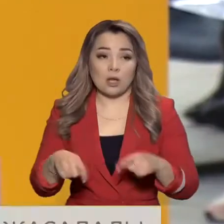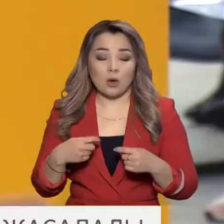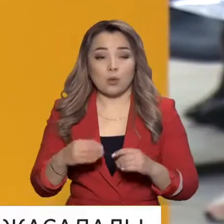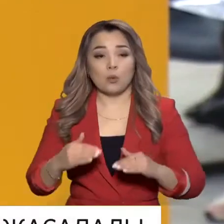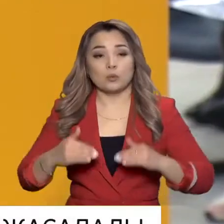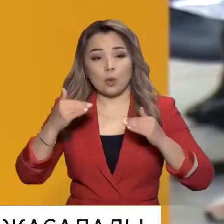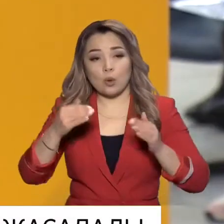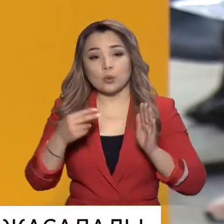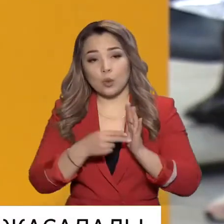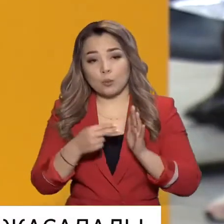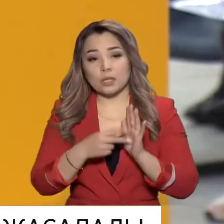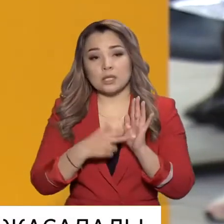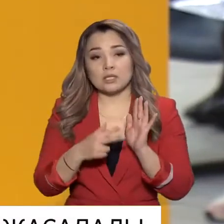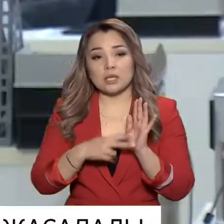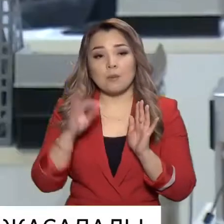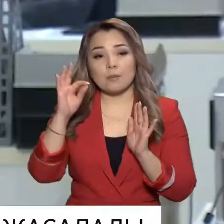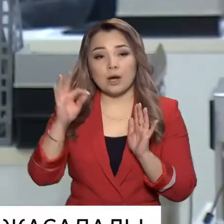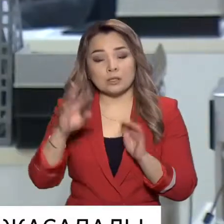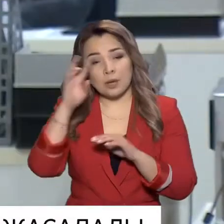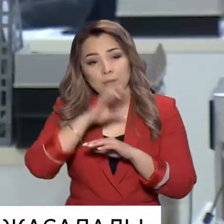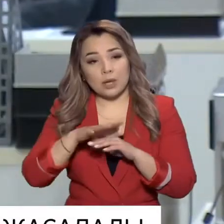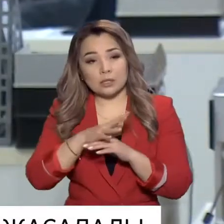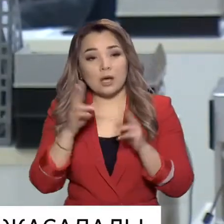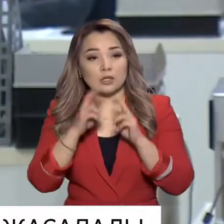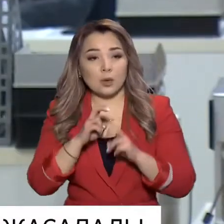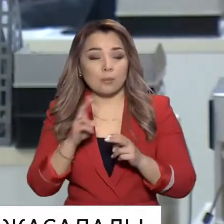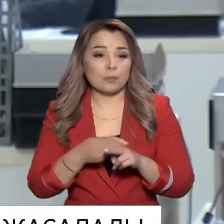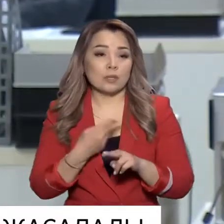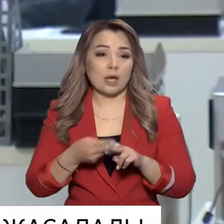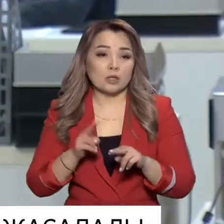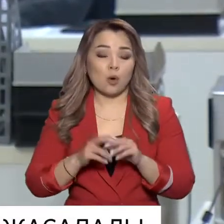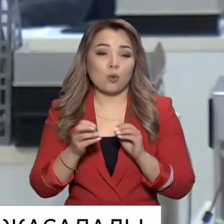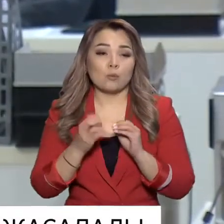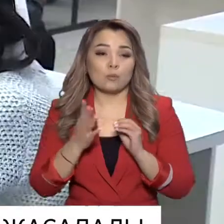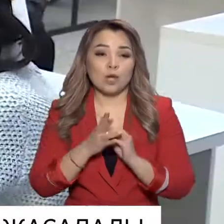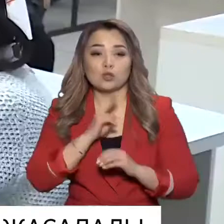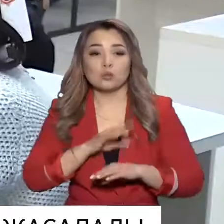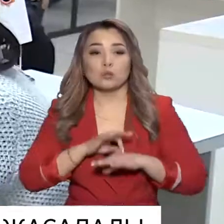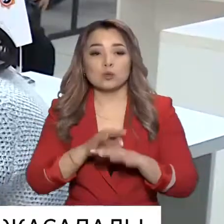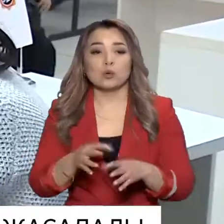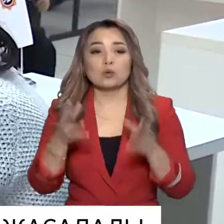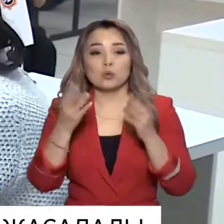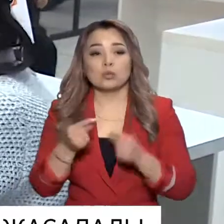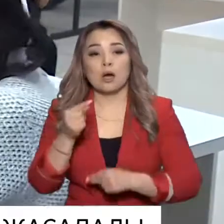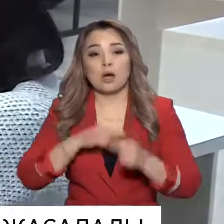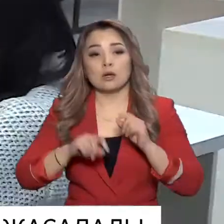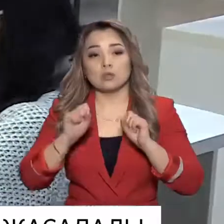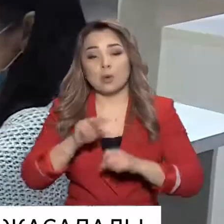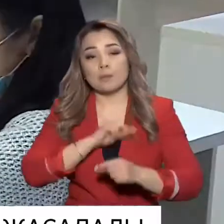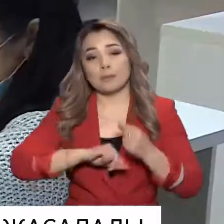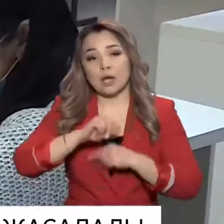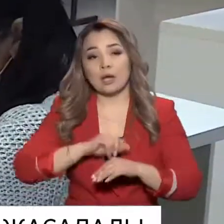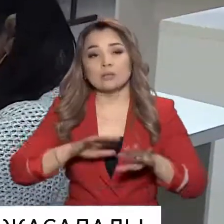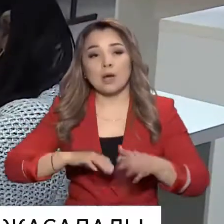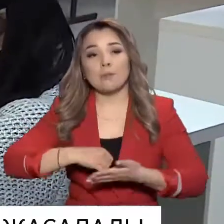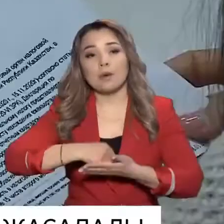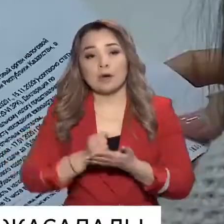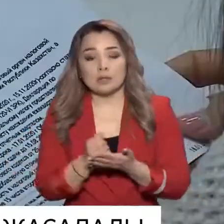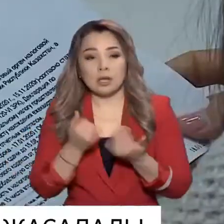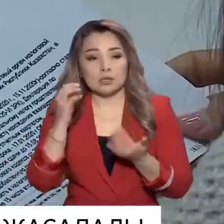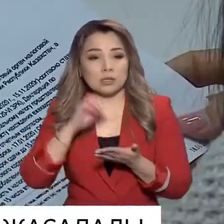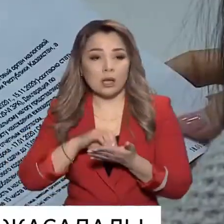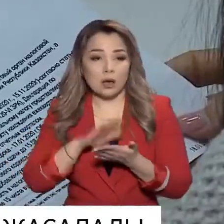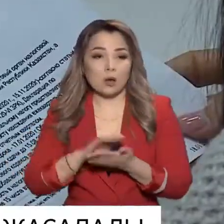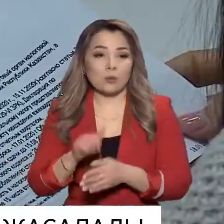кеткен соманың 80%-ын мемлекеттен тексерусіз 15 жұмыс күн ішінде қайтара алады. Мұндай кәсіпкерлердің тізбесін бекіту туралы қазір